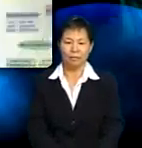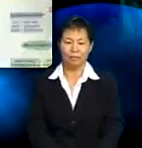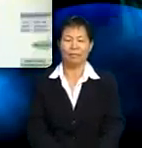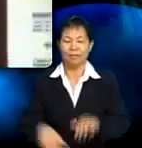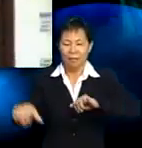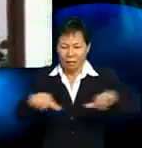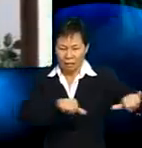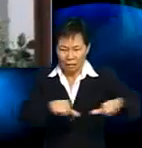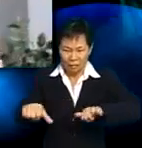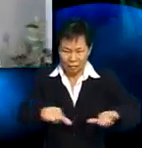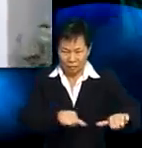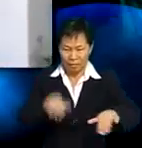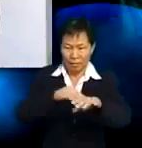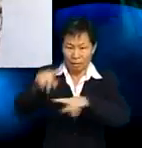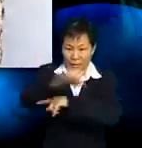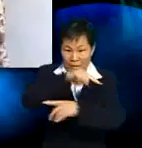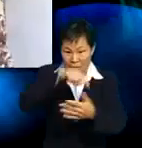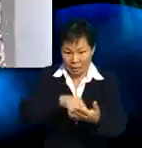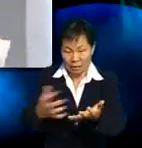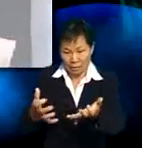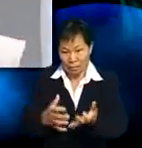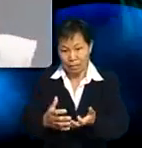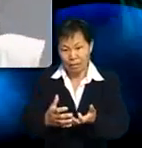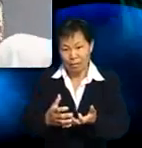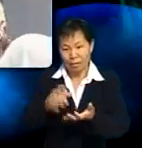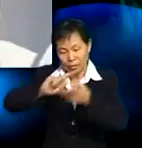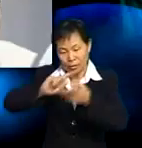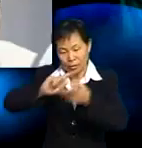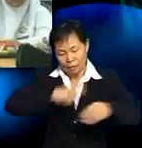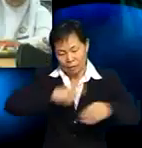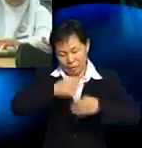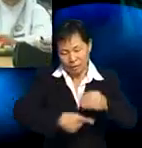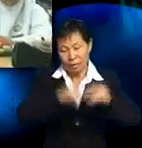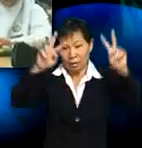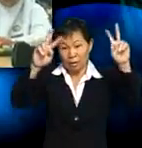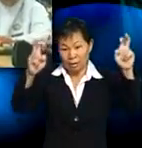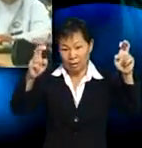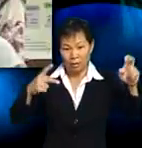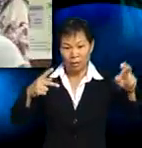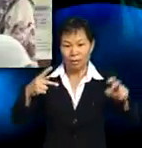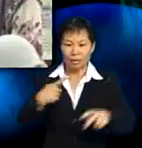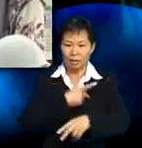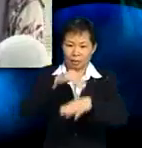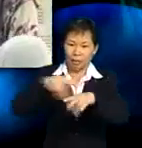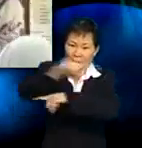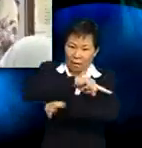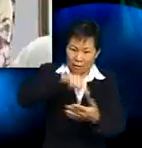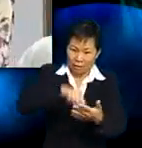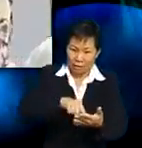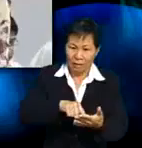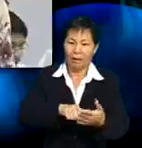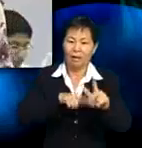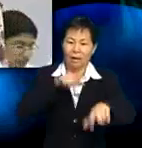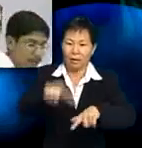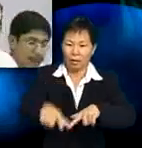sebagai hari ini kamu dikehendaki untuk mengisi karangan tentang kita pada hari ini yaitu